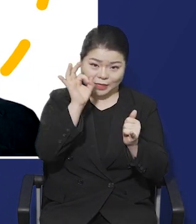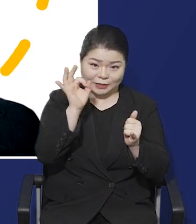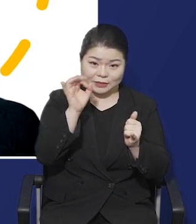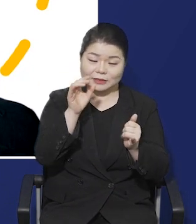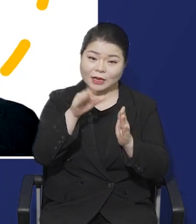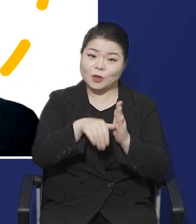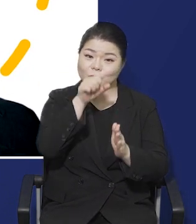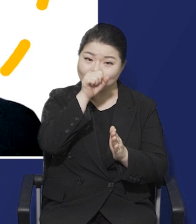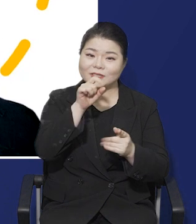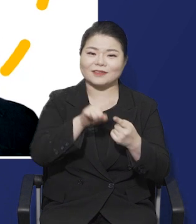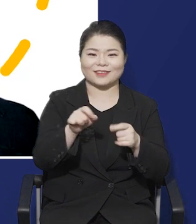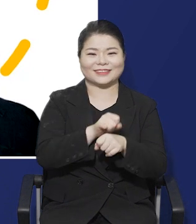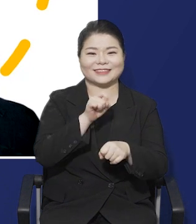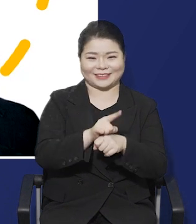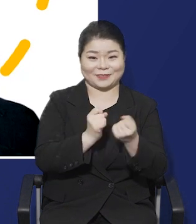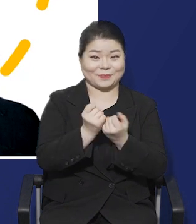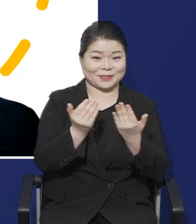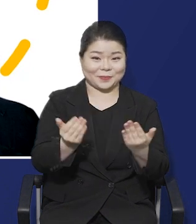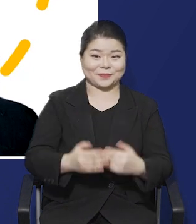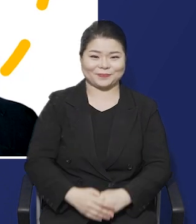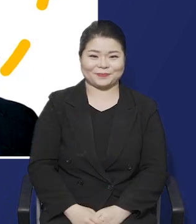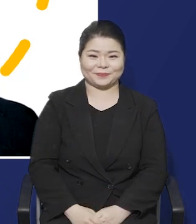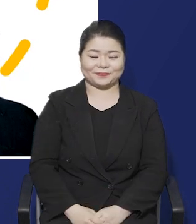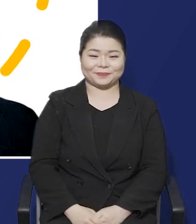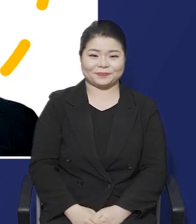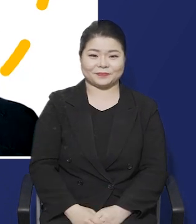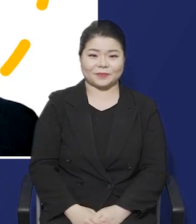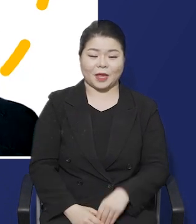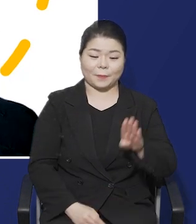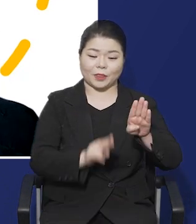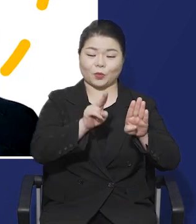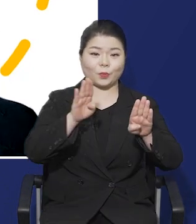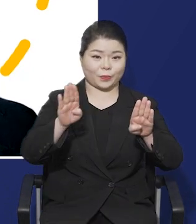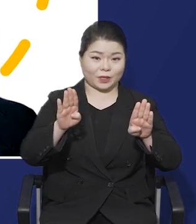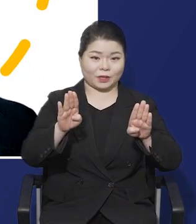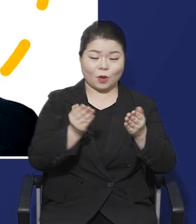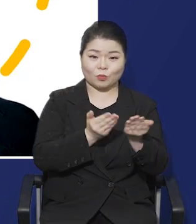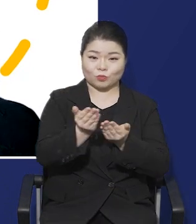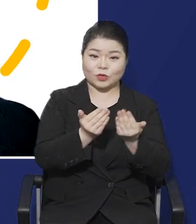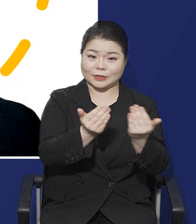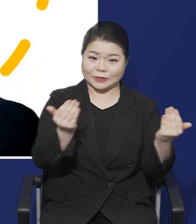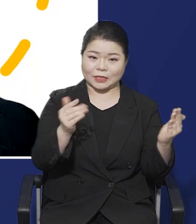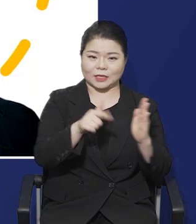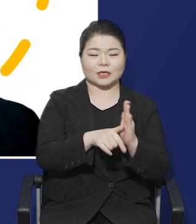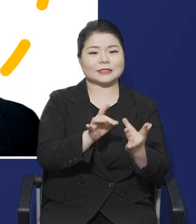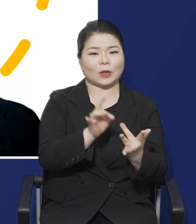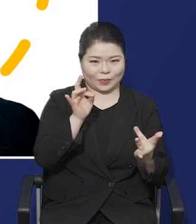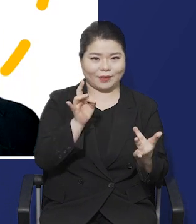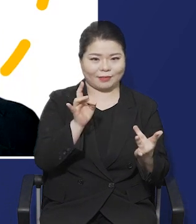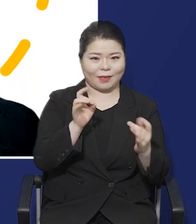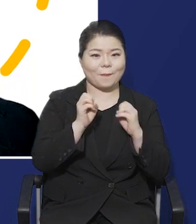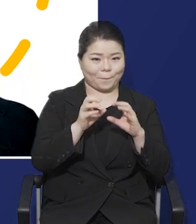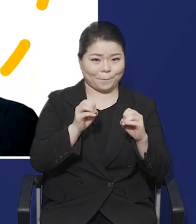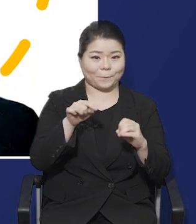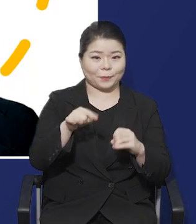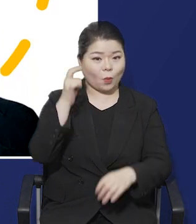좋은지 그 특성을 먼저 알아보게 되면 이 B2B 무역 전시회는 선택된 매체라고 볼 수 있습니다.